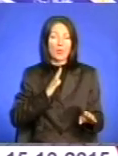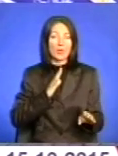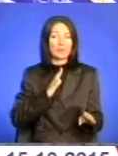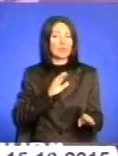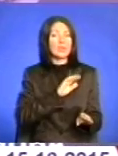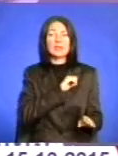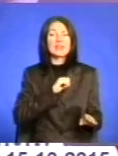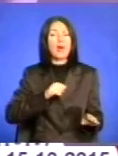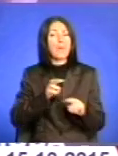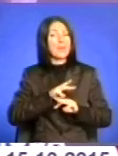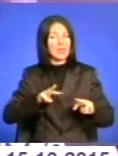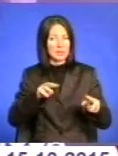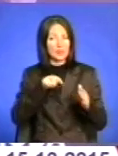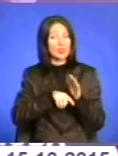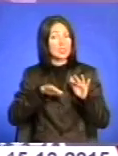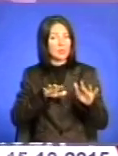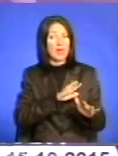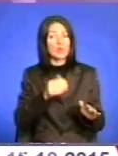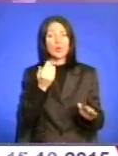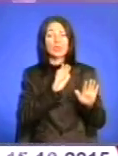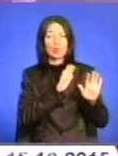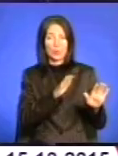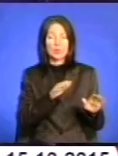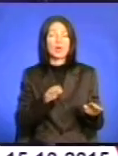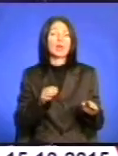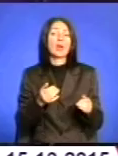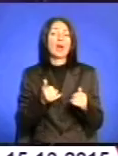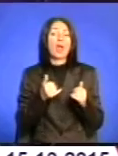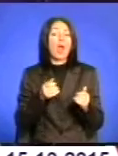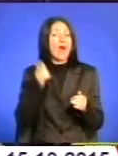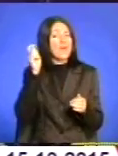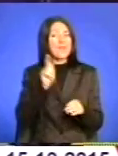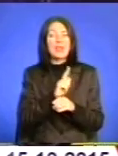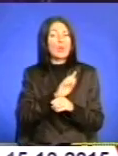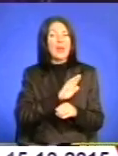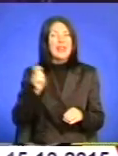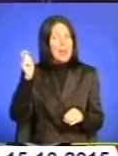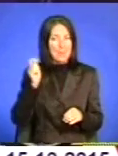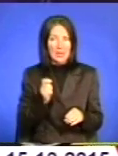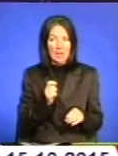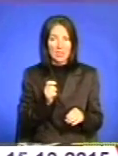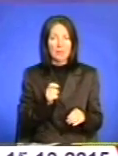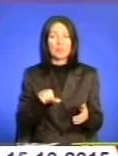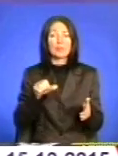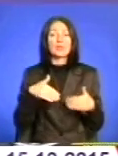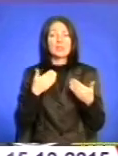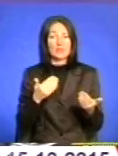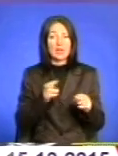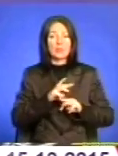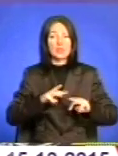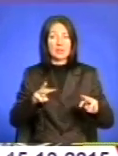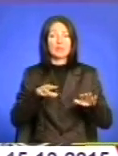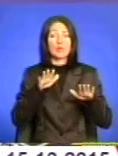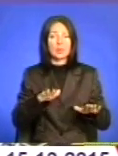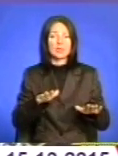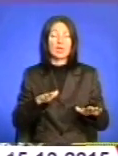ні його заступниця Грузинка на відкриття набору до патрульної поліції в Тернопіль не приїхали. Представляли міністерство місцеві